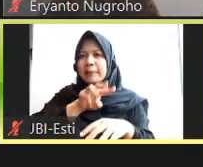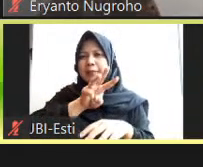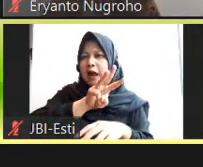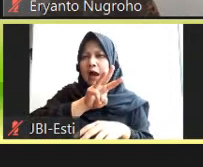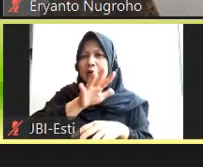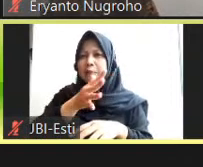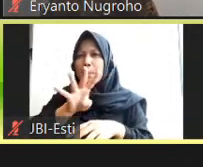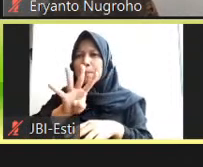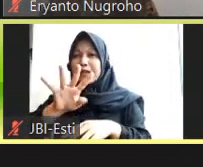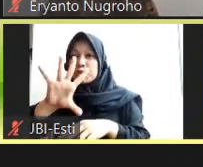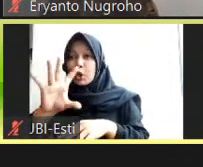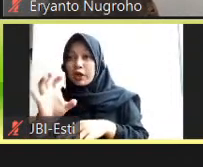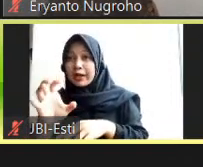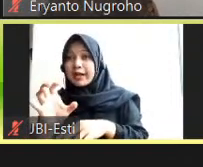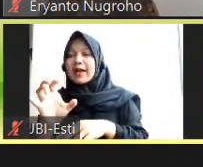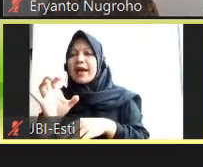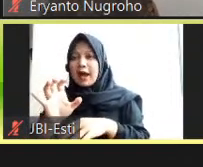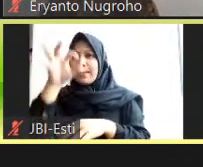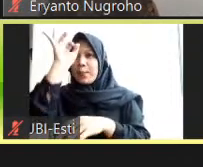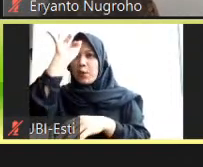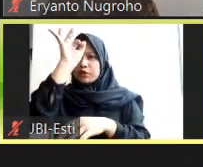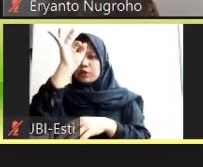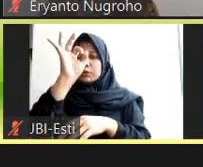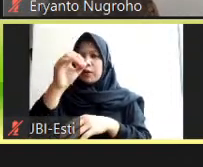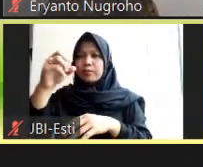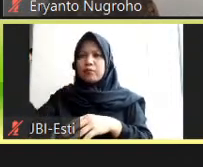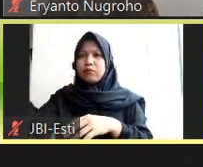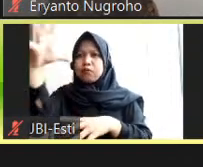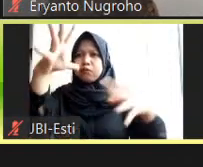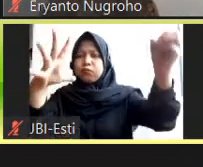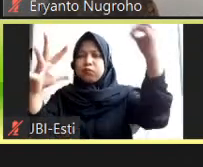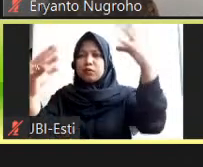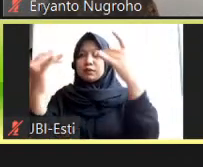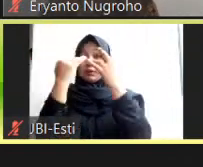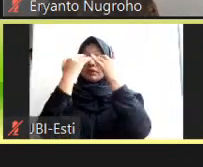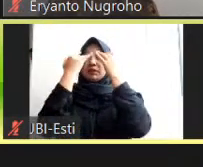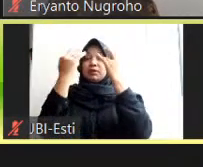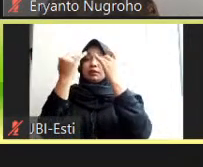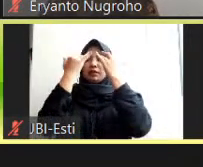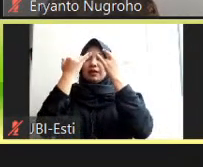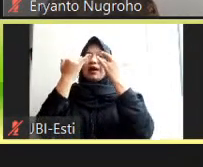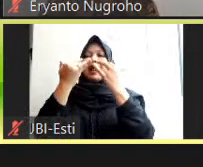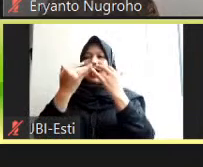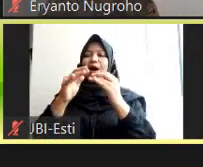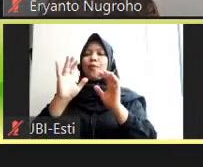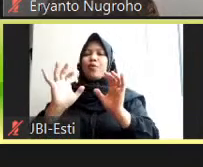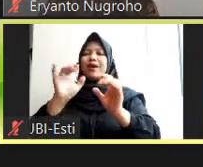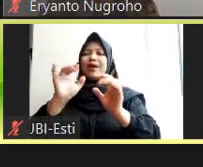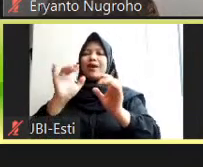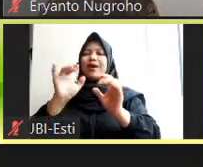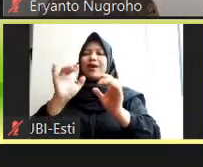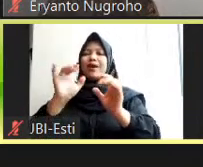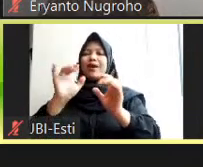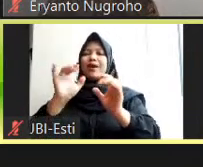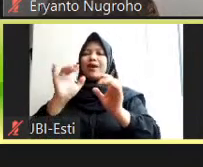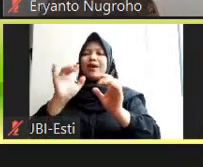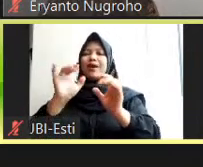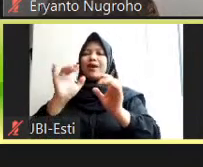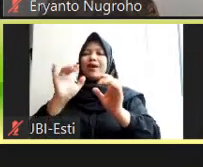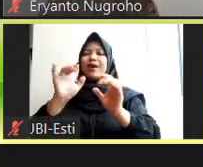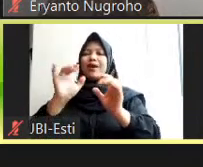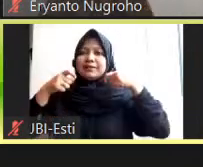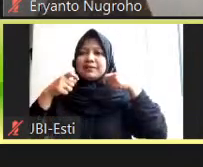udah ditembakin gas air mata, sehingga banyak masa aksi yang maskernya itu udah dibuka. Nah, saat itu mau gak mau maskernya pasti